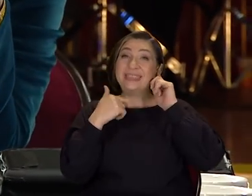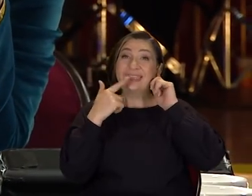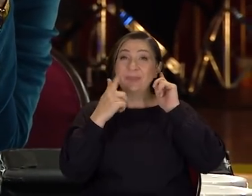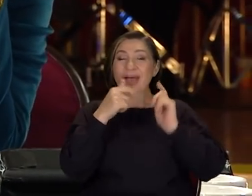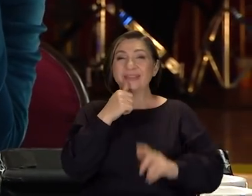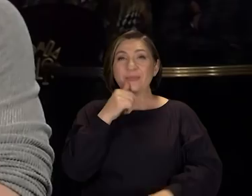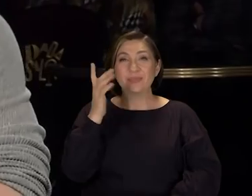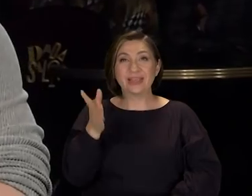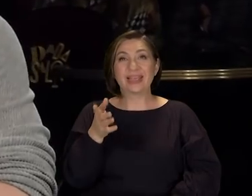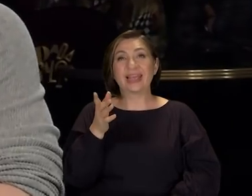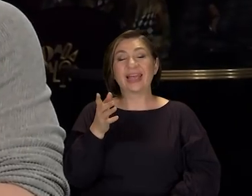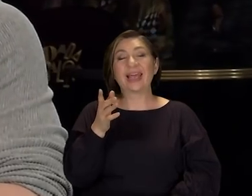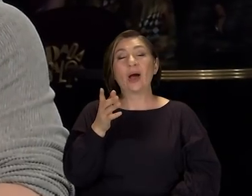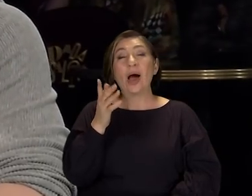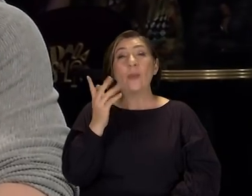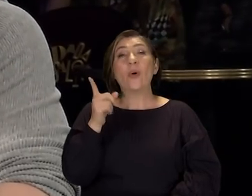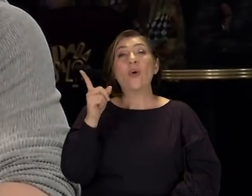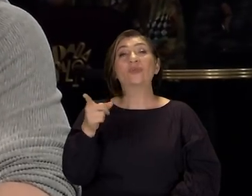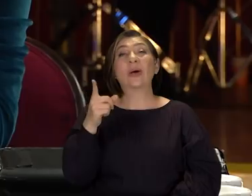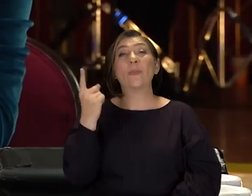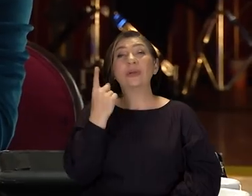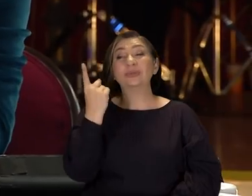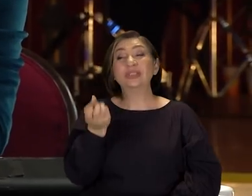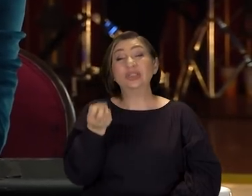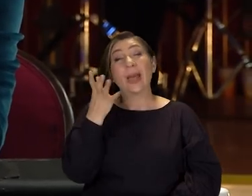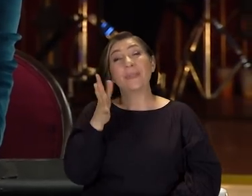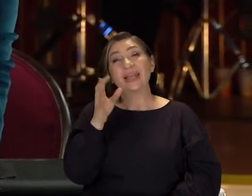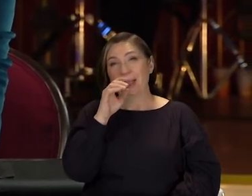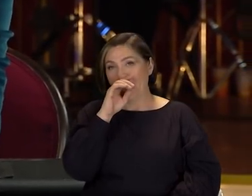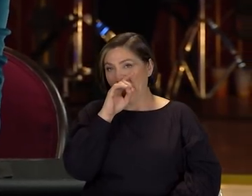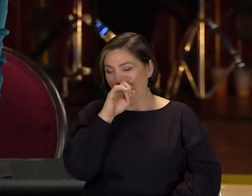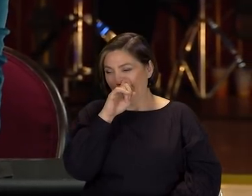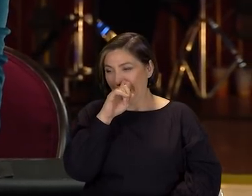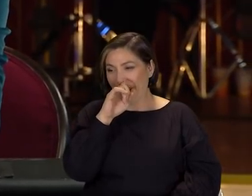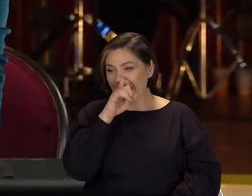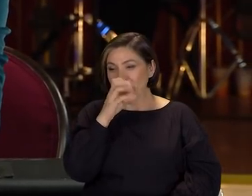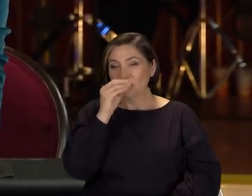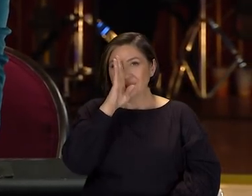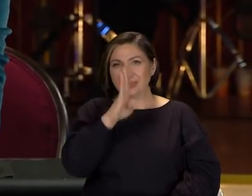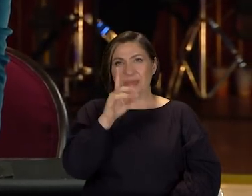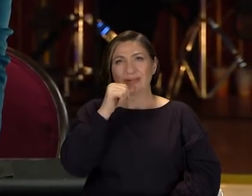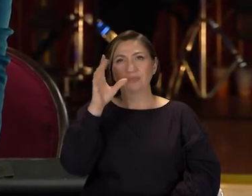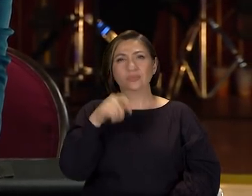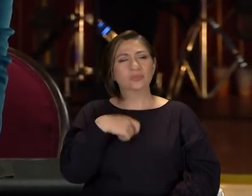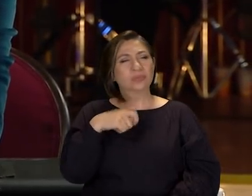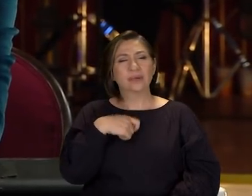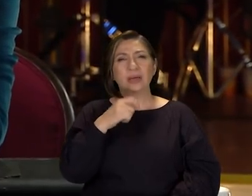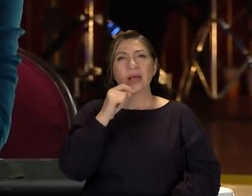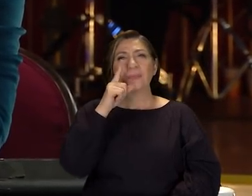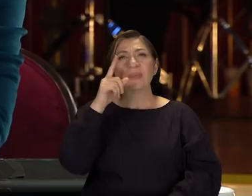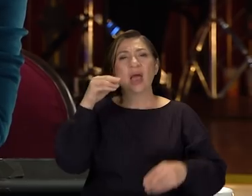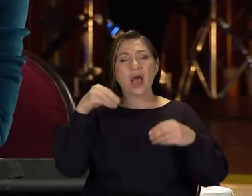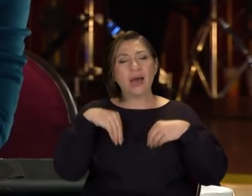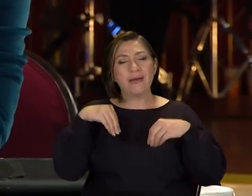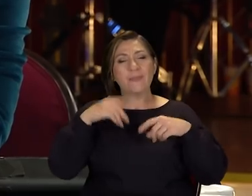bir adamdır ki. Yani bir, ama ondan da böyle bir şey çıkabilir. Çıktı. Yani çok ciddi bir adam durup dururken ağzını açıp bir